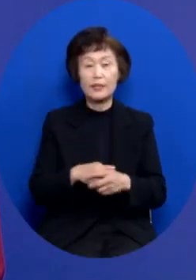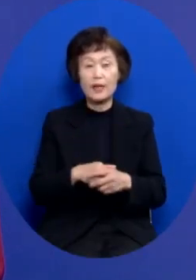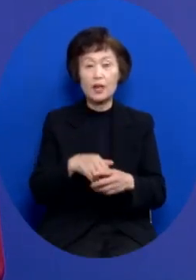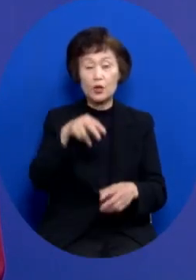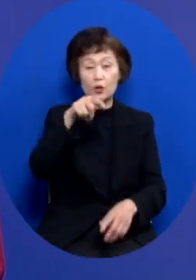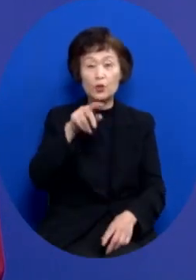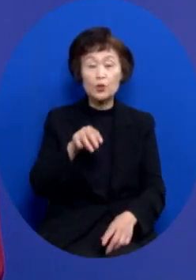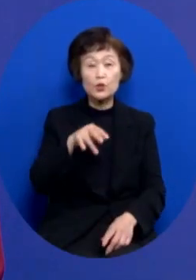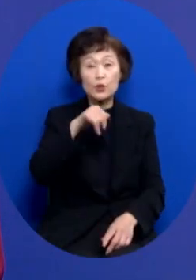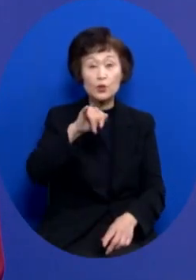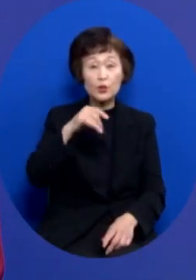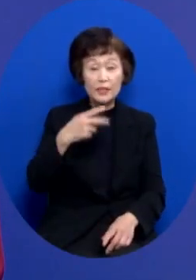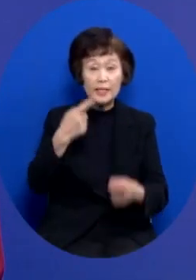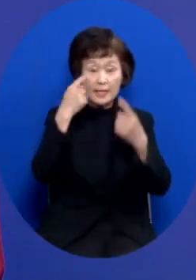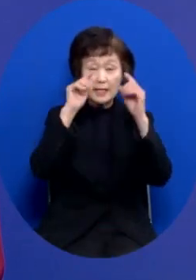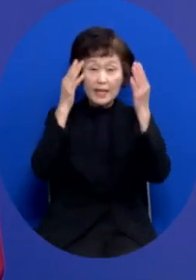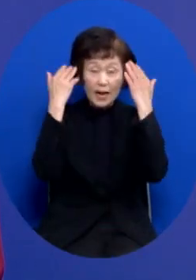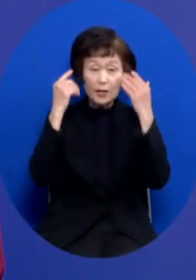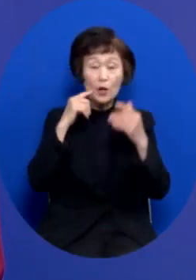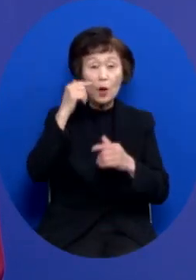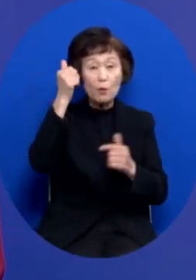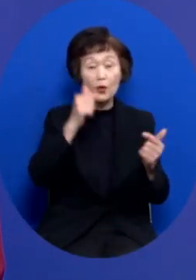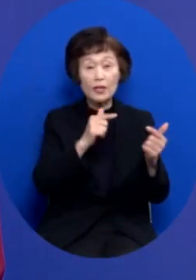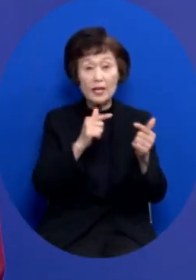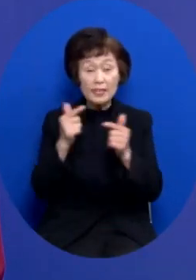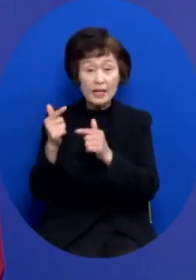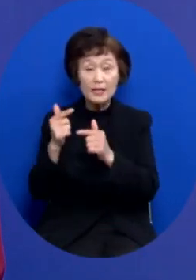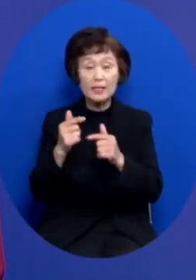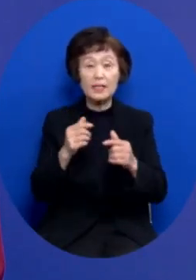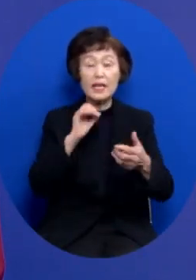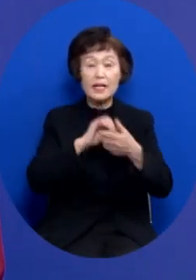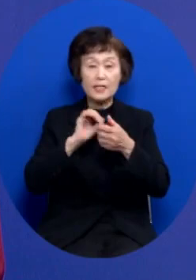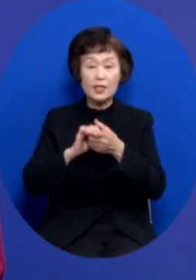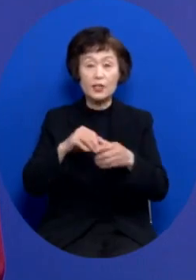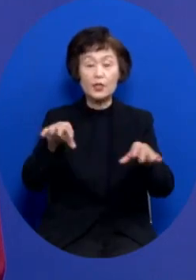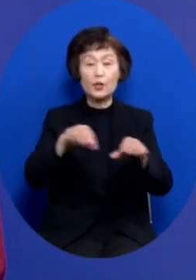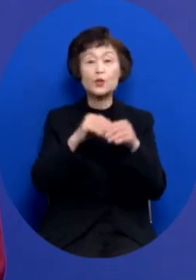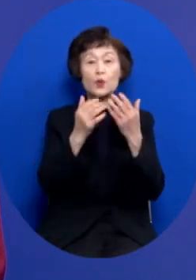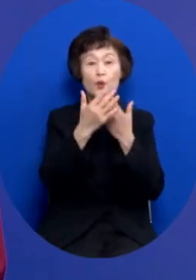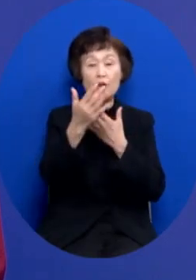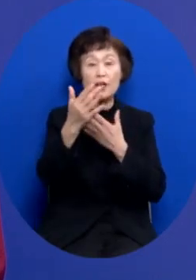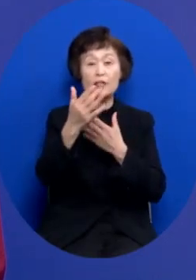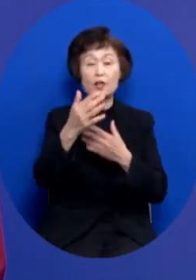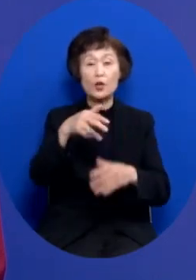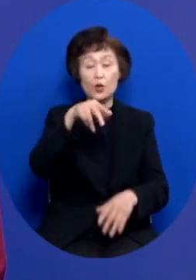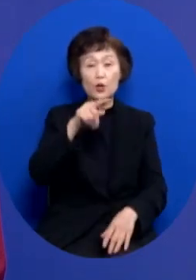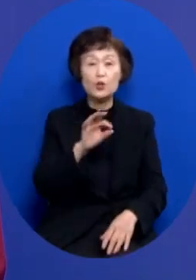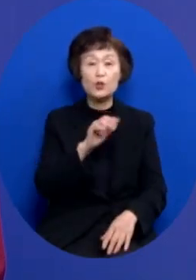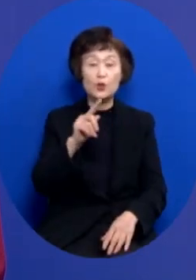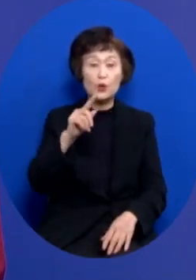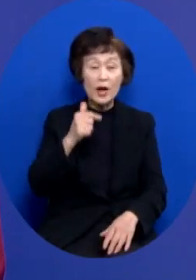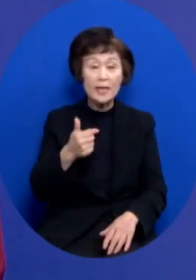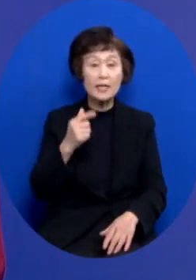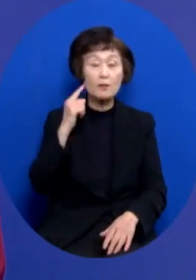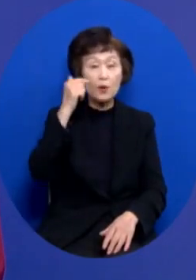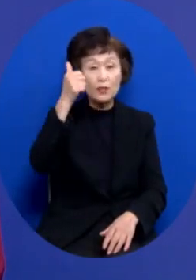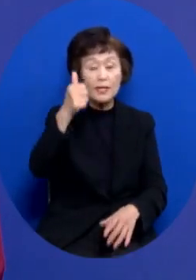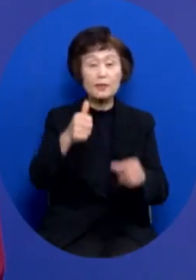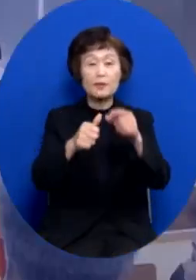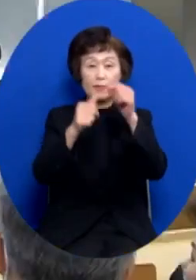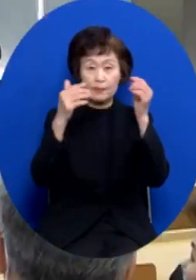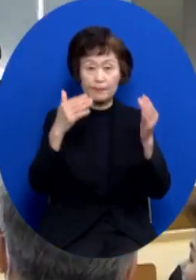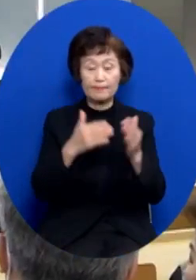숭실대 목회자 협의회가 2023년 정기총회를 열고 대표회장에 주한장로교회 주승준 목사를